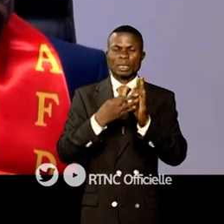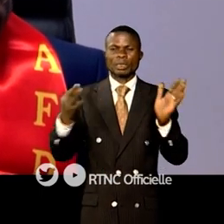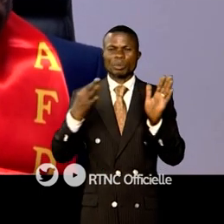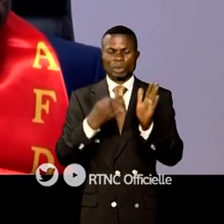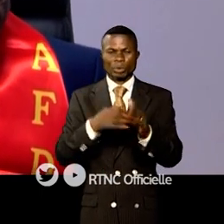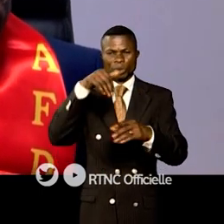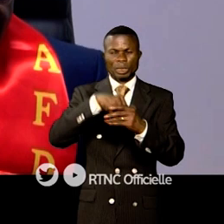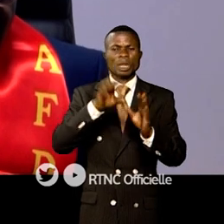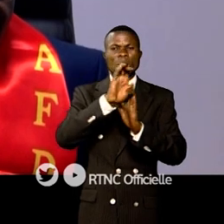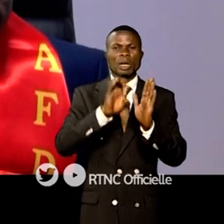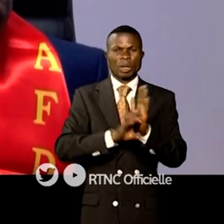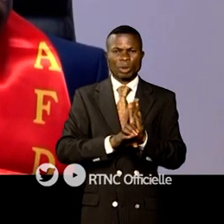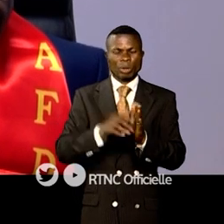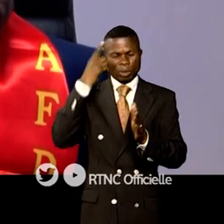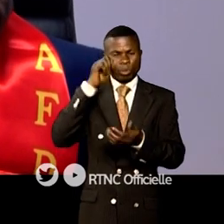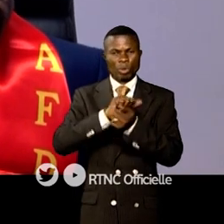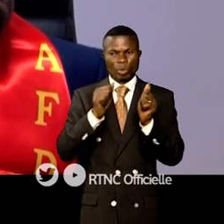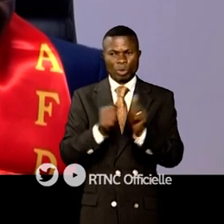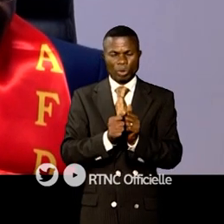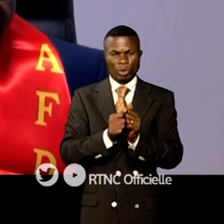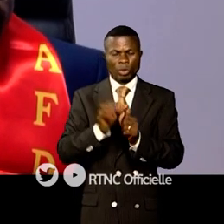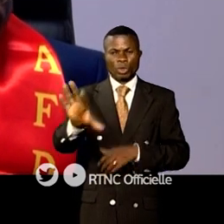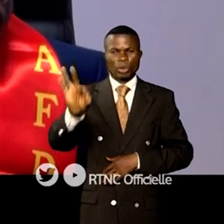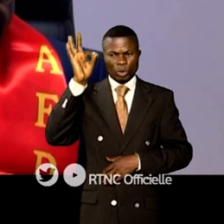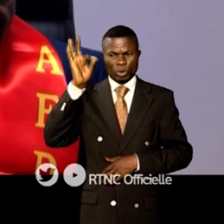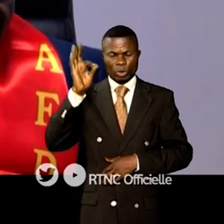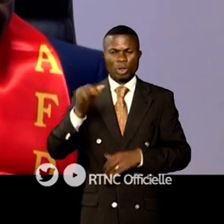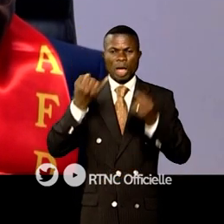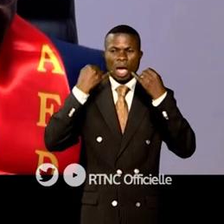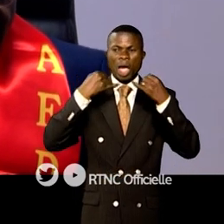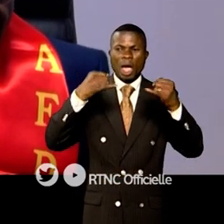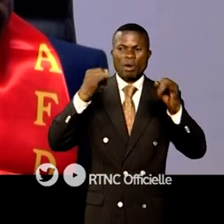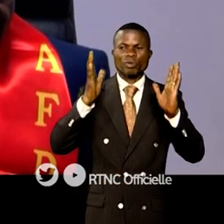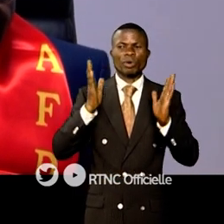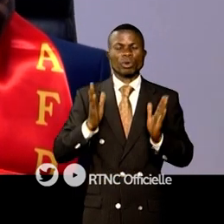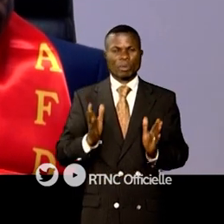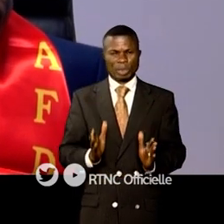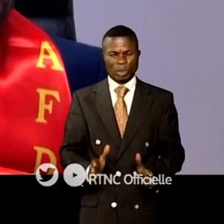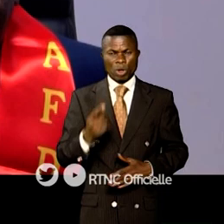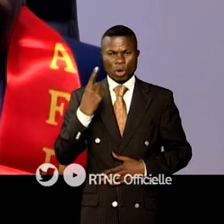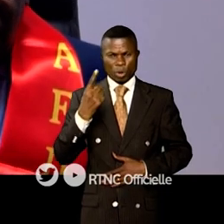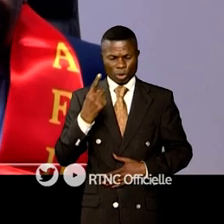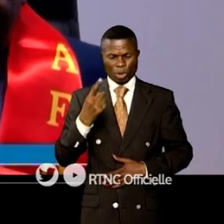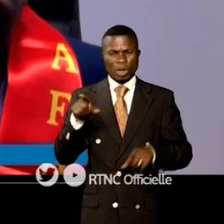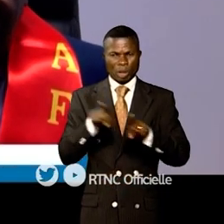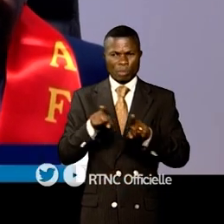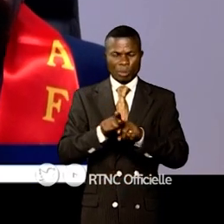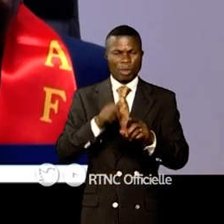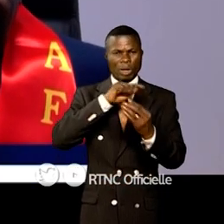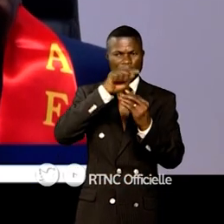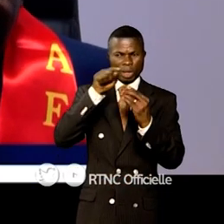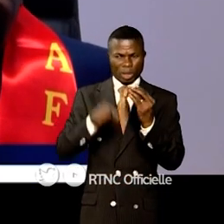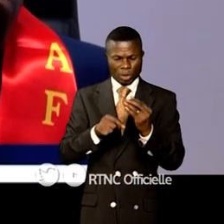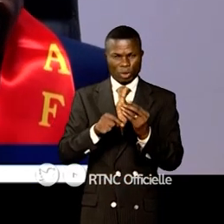Constitution quant à ce qui concerne la nomination d'un informateur. En fait, c'est ce qu'on appelle en comptabilité